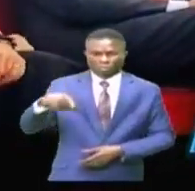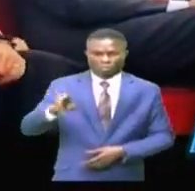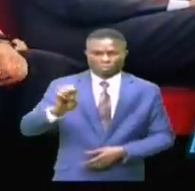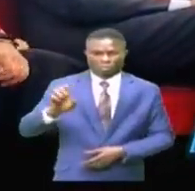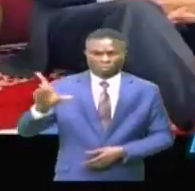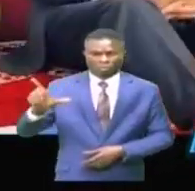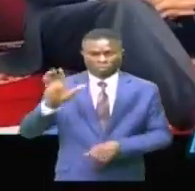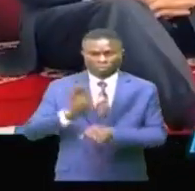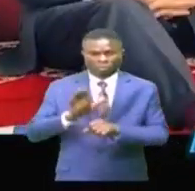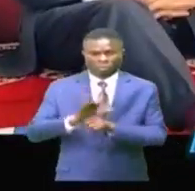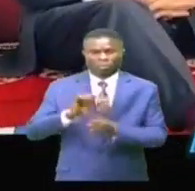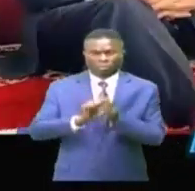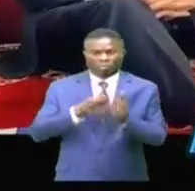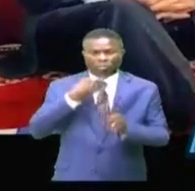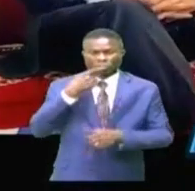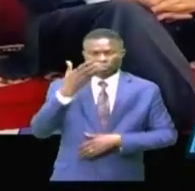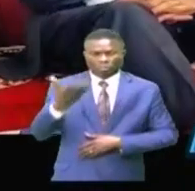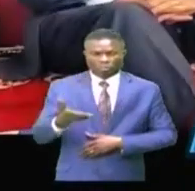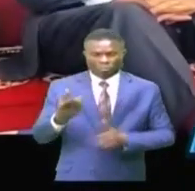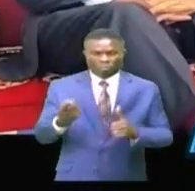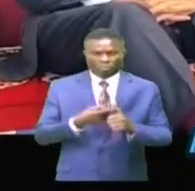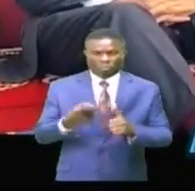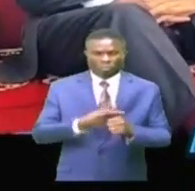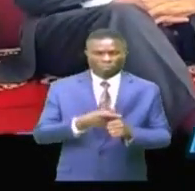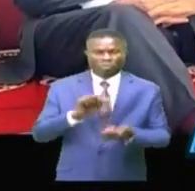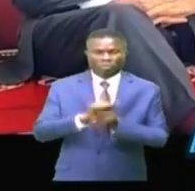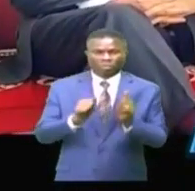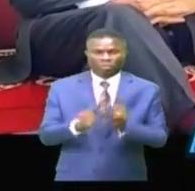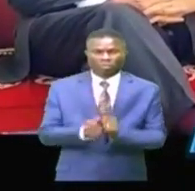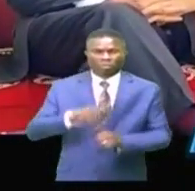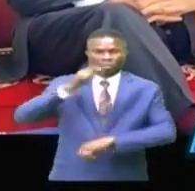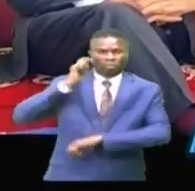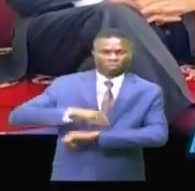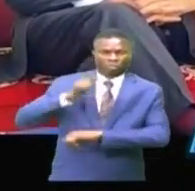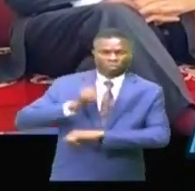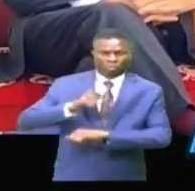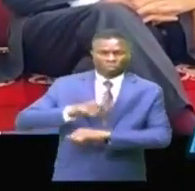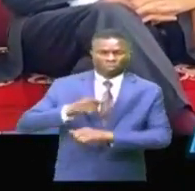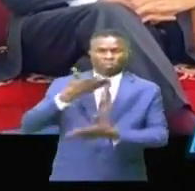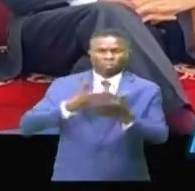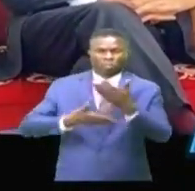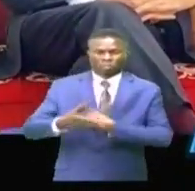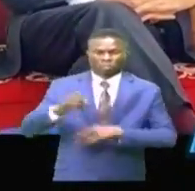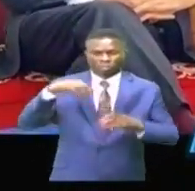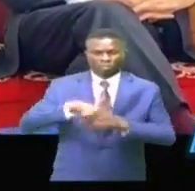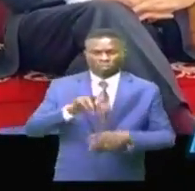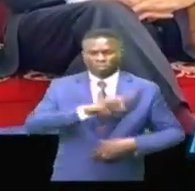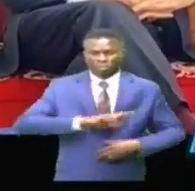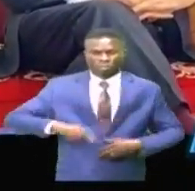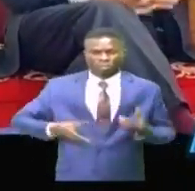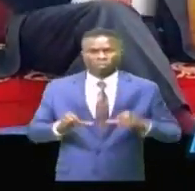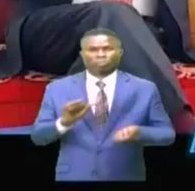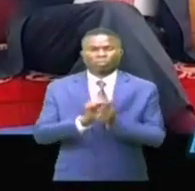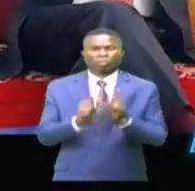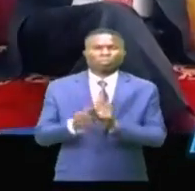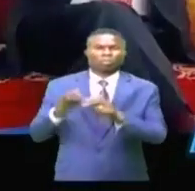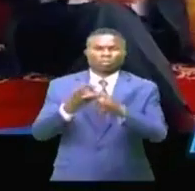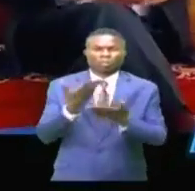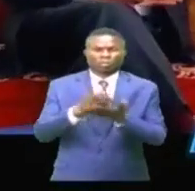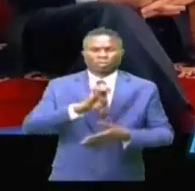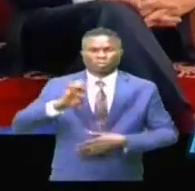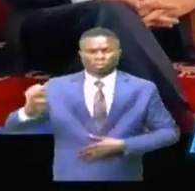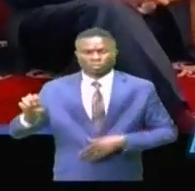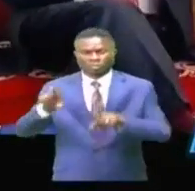ont été abordés il s'agit de la question de la justice transitionnelle en RDC la question sécurité dans